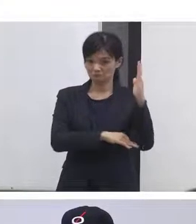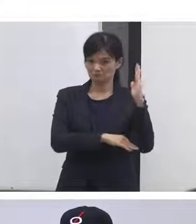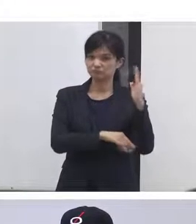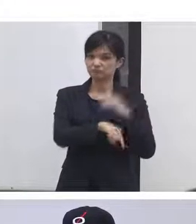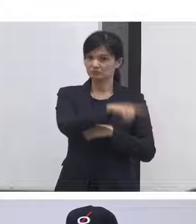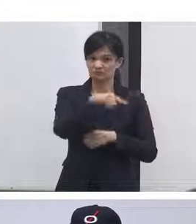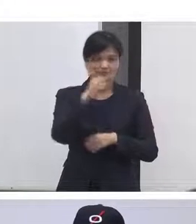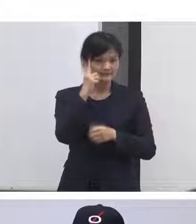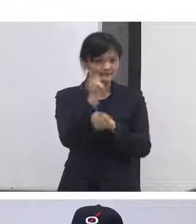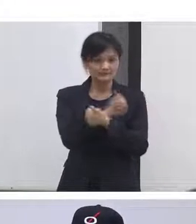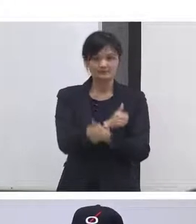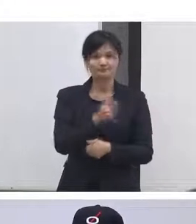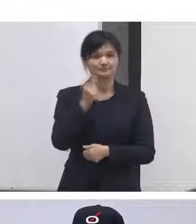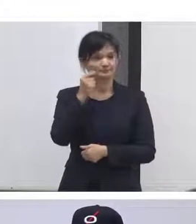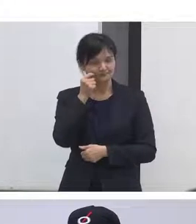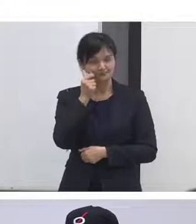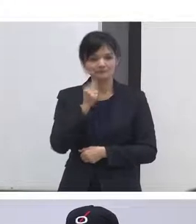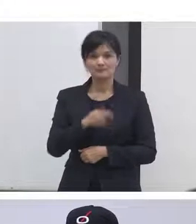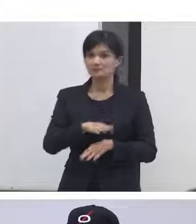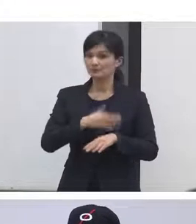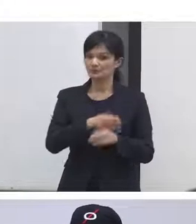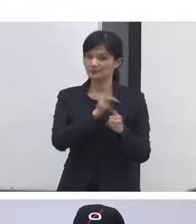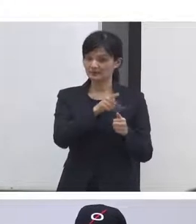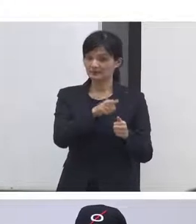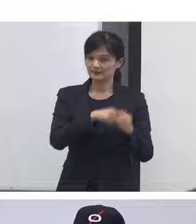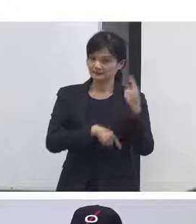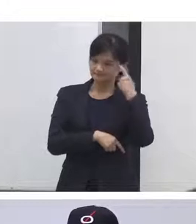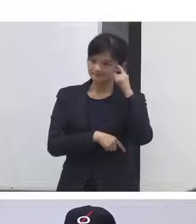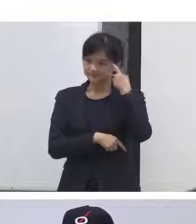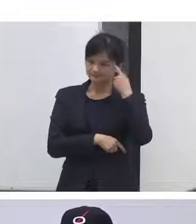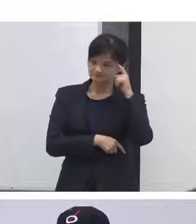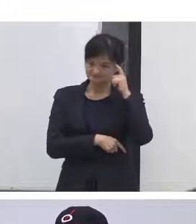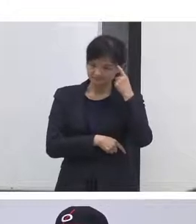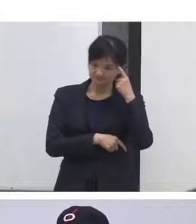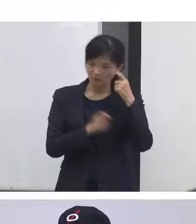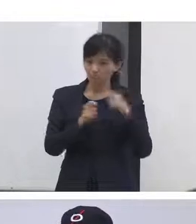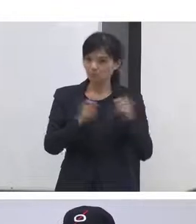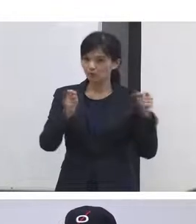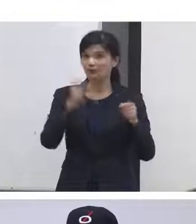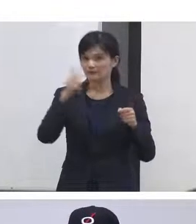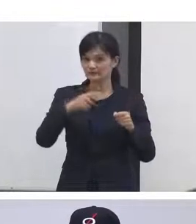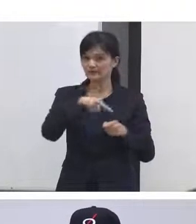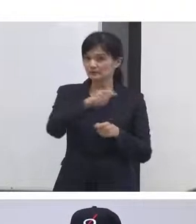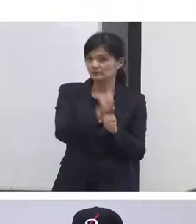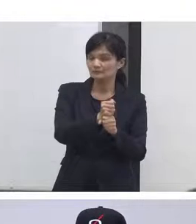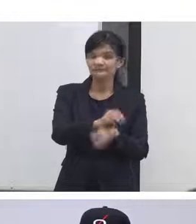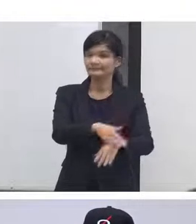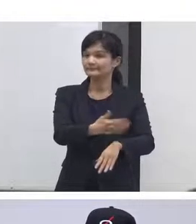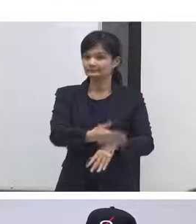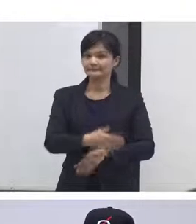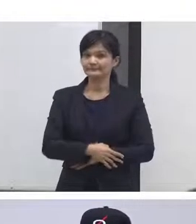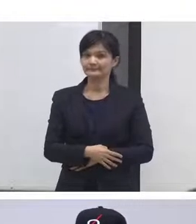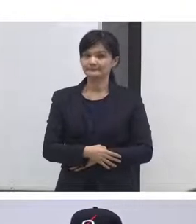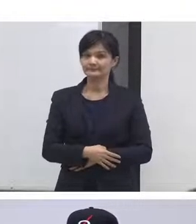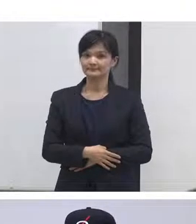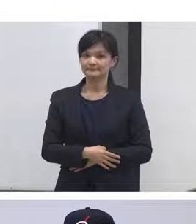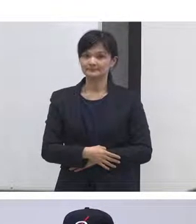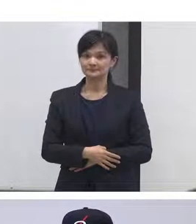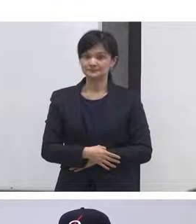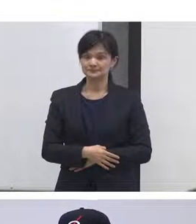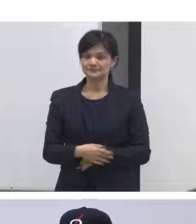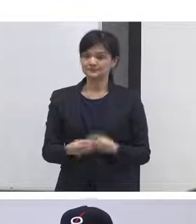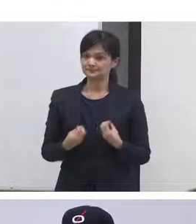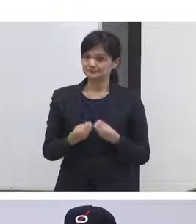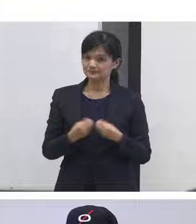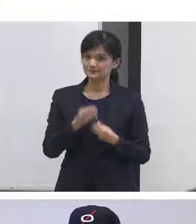这样的思考，就是你不会有一个工作让你思考个半天，然后再去好好做这件事。在这样的情况下，其实你很难不去避